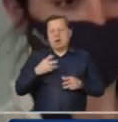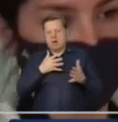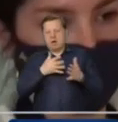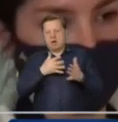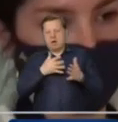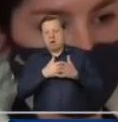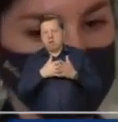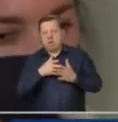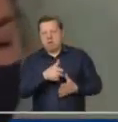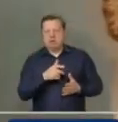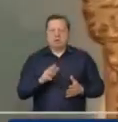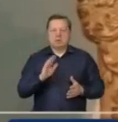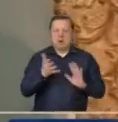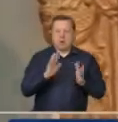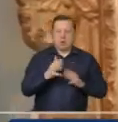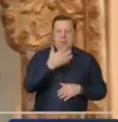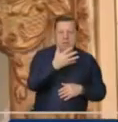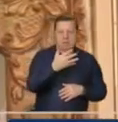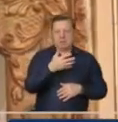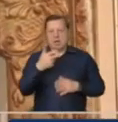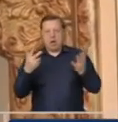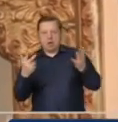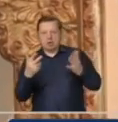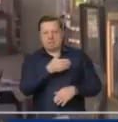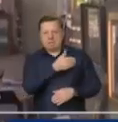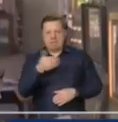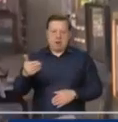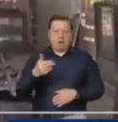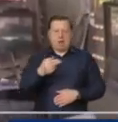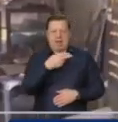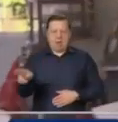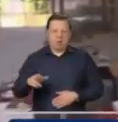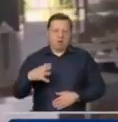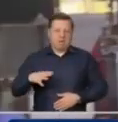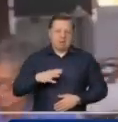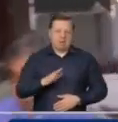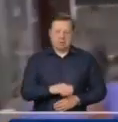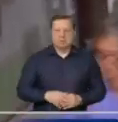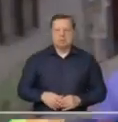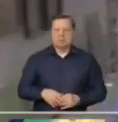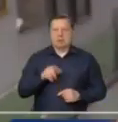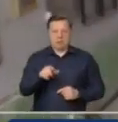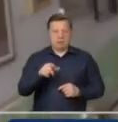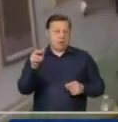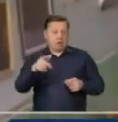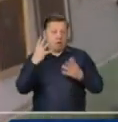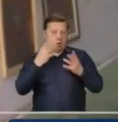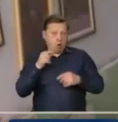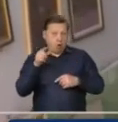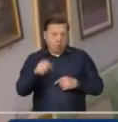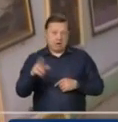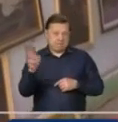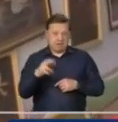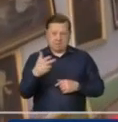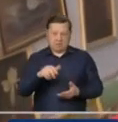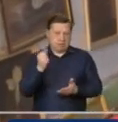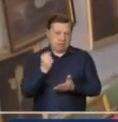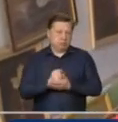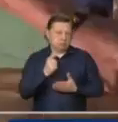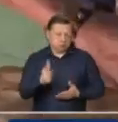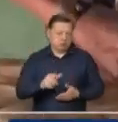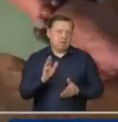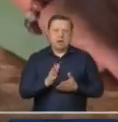dzieła oscyluje między 5 a 8 milionami euro. Do tworzenia tych obrazów pędzle i farby są zbędne, za to przydaje się